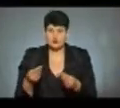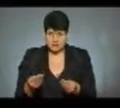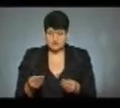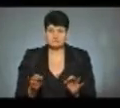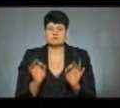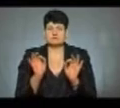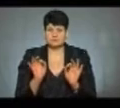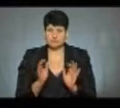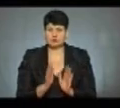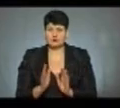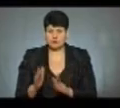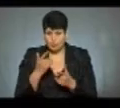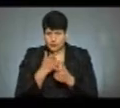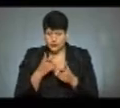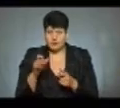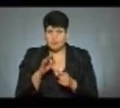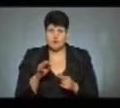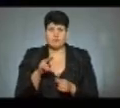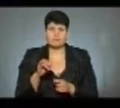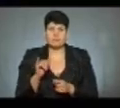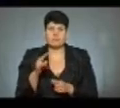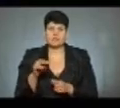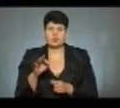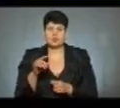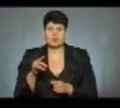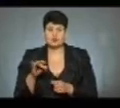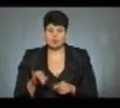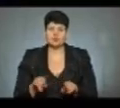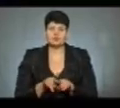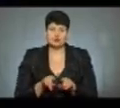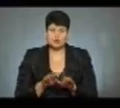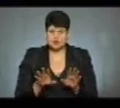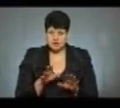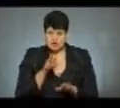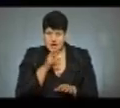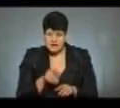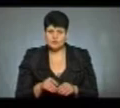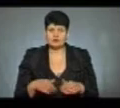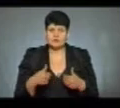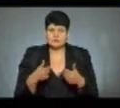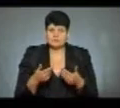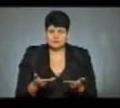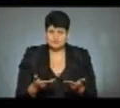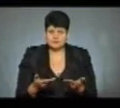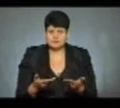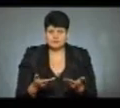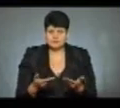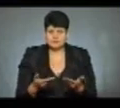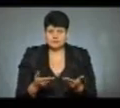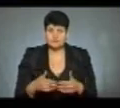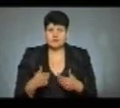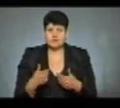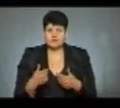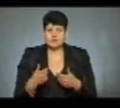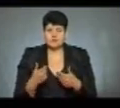встановленому законом порядку повідомлень про підозру. І одночасно з врученням таких повідомлень про підозру вручається